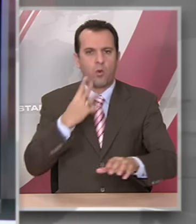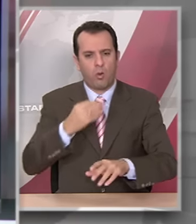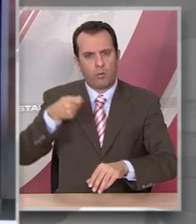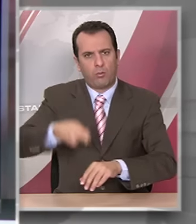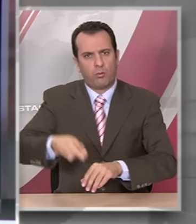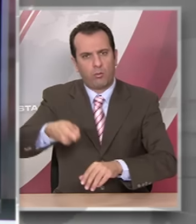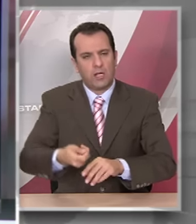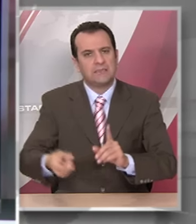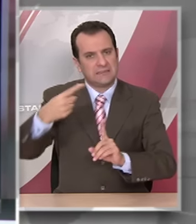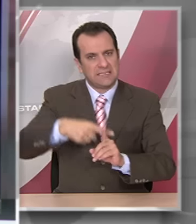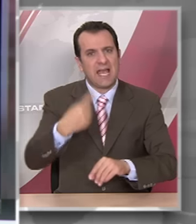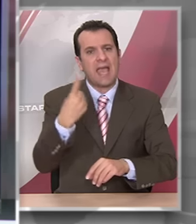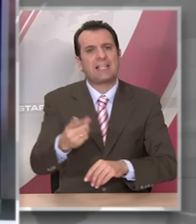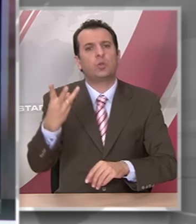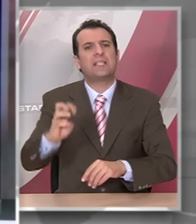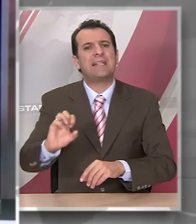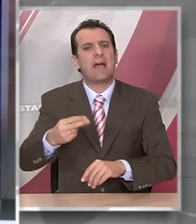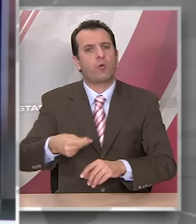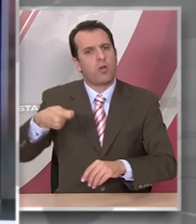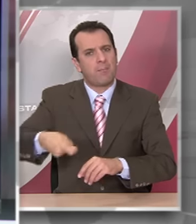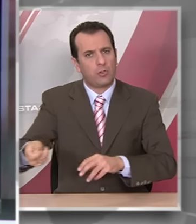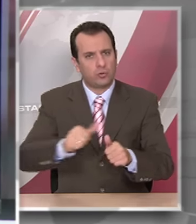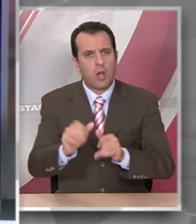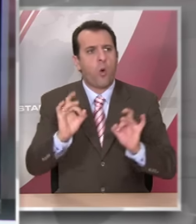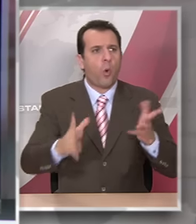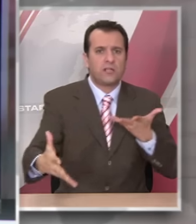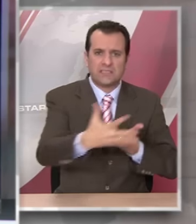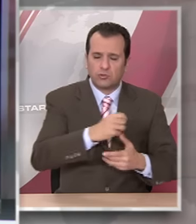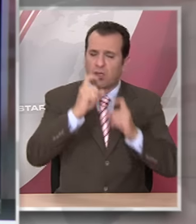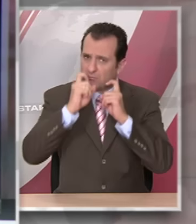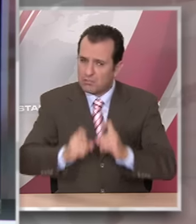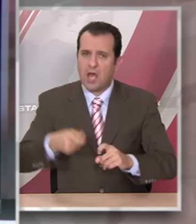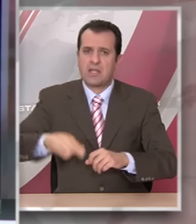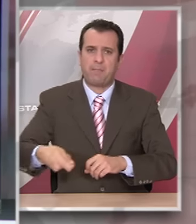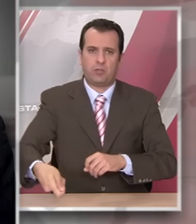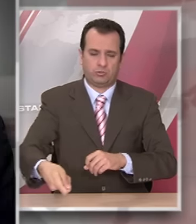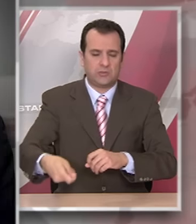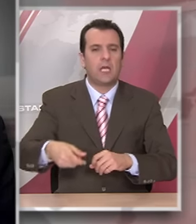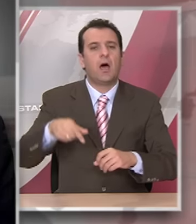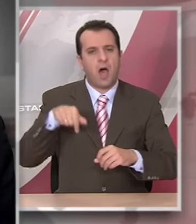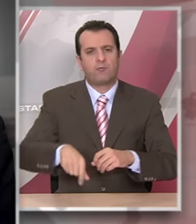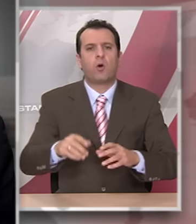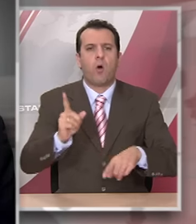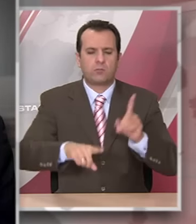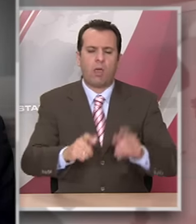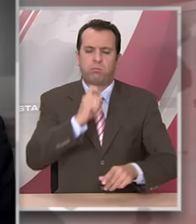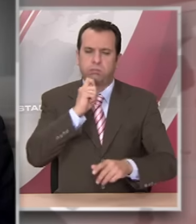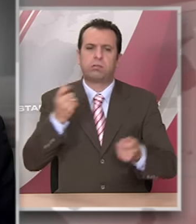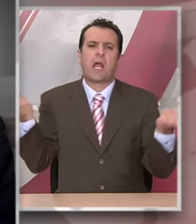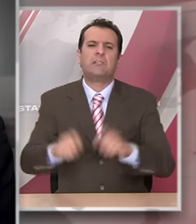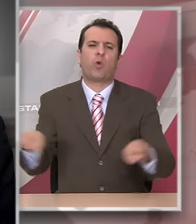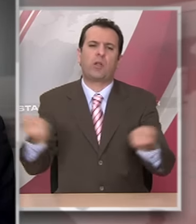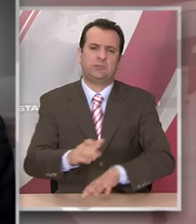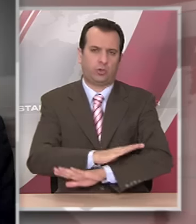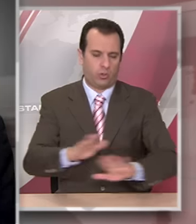ευρώ το μήνα, ακόμα και όσοι έχουν μηδενικές εισπράξεις. Ο Γιώργος Σαραντάκος έχει το ρεπορτάζ. Γιώργο. Καλησπέρα.